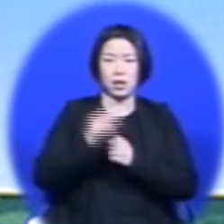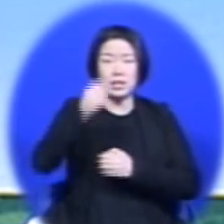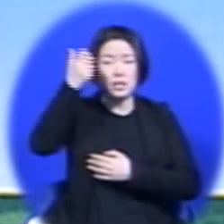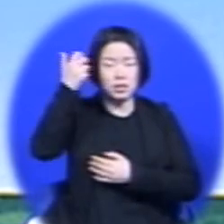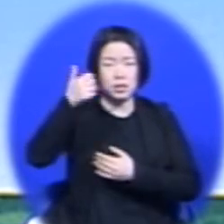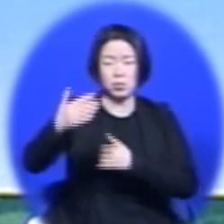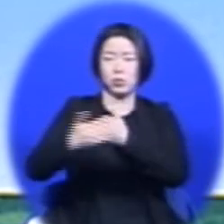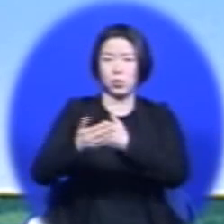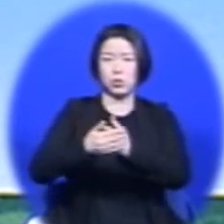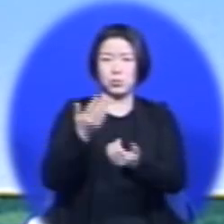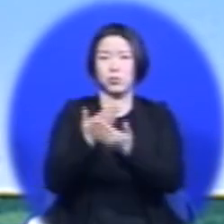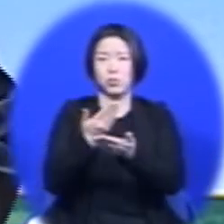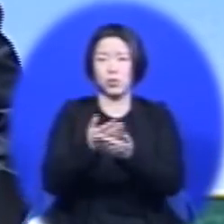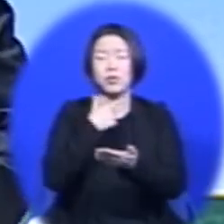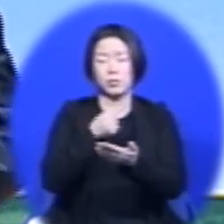도우심을 구합니다.